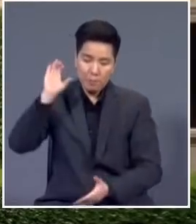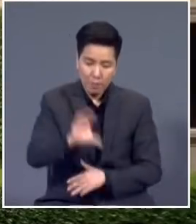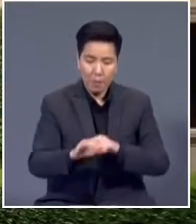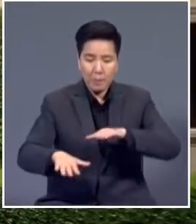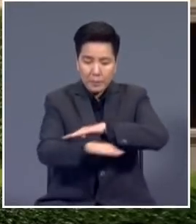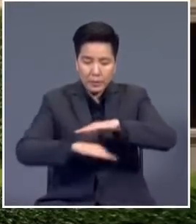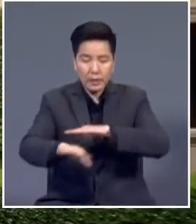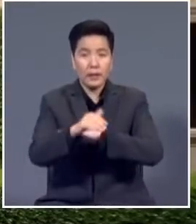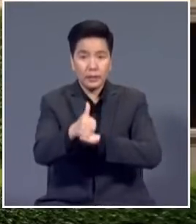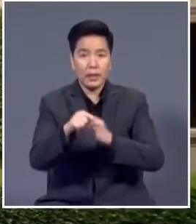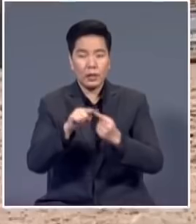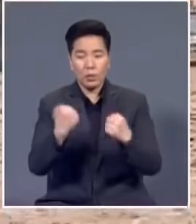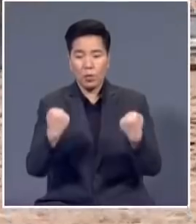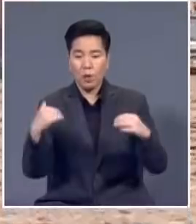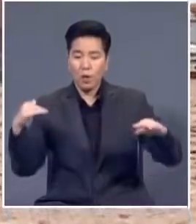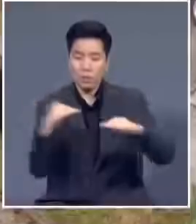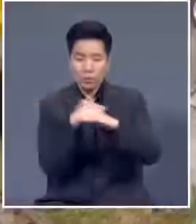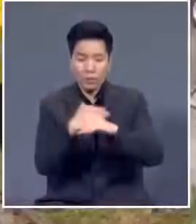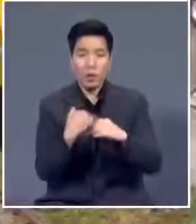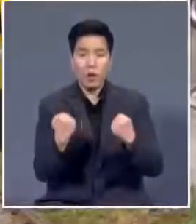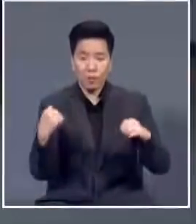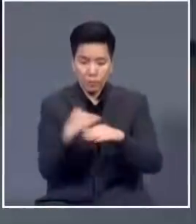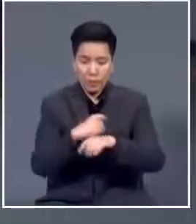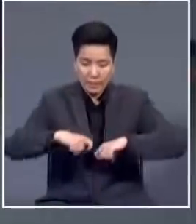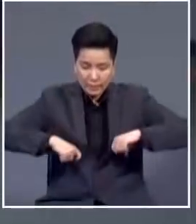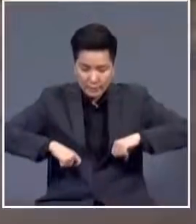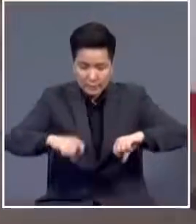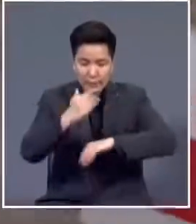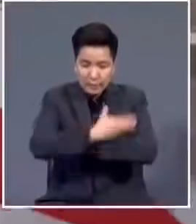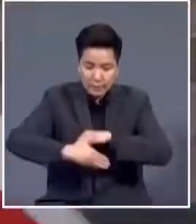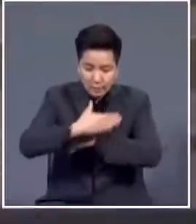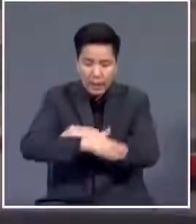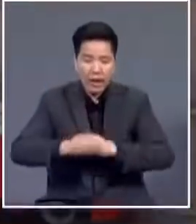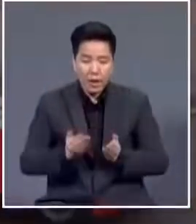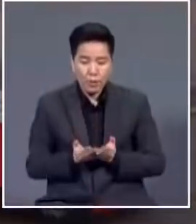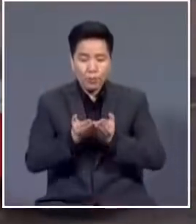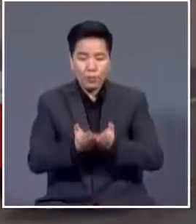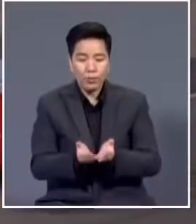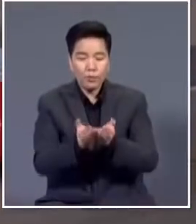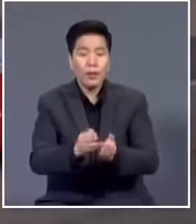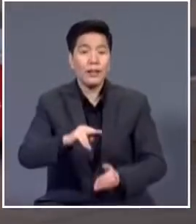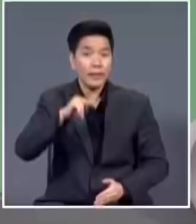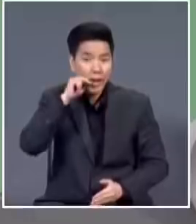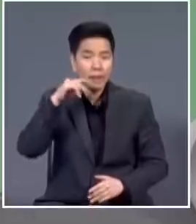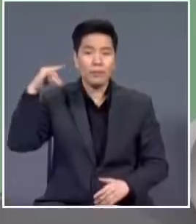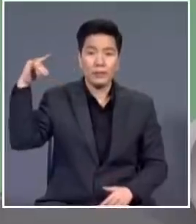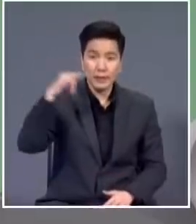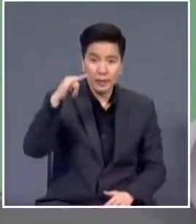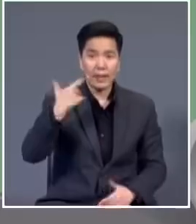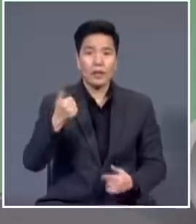างๆโดยเฉพาะด้านคมนาคมขนส่งทั้งทางบกทางรางทางน้ำทางอากาศและโลจิสติกส์ที่เกี่ยวข้องอันได้แก่1มอเตอร์เ